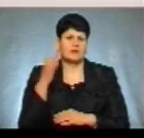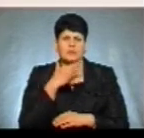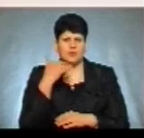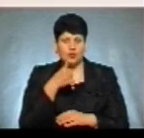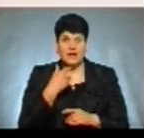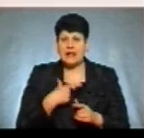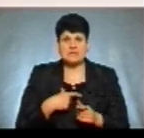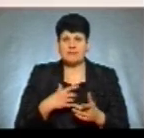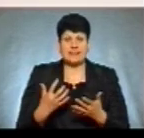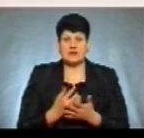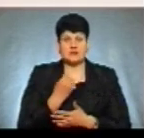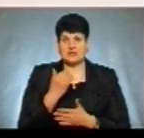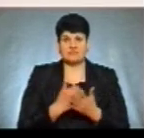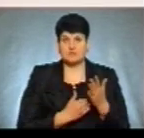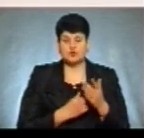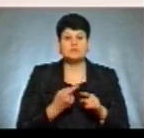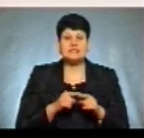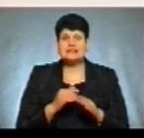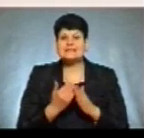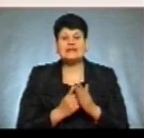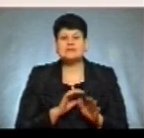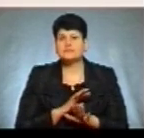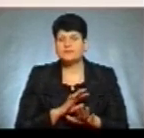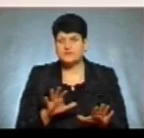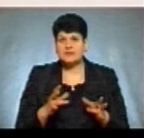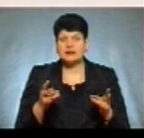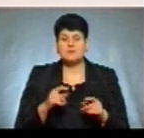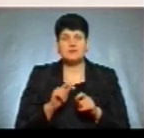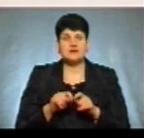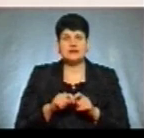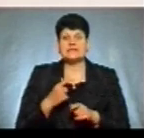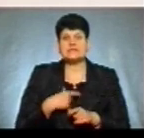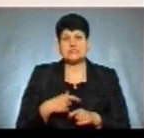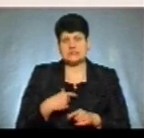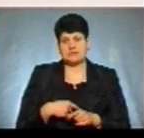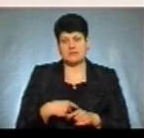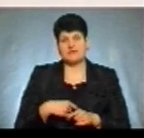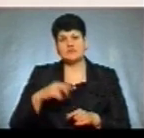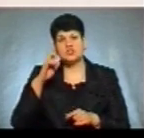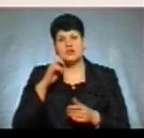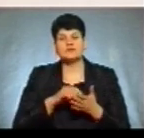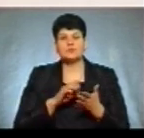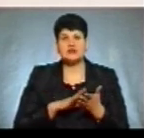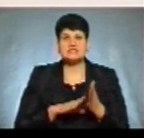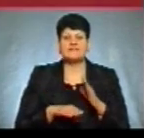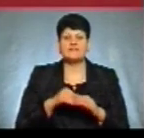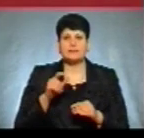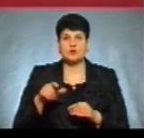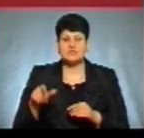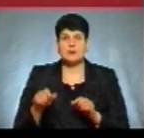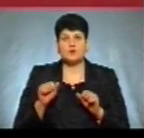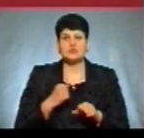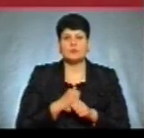просто не знайде в списках. Для того, щоб такої ситуації не получилося, все-таки важливо перевірити себе в державному реєстрі виборців. Це можна зробити